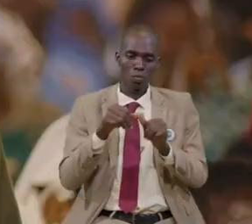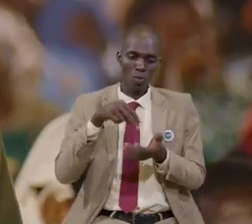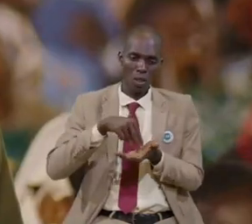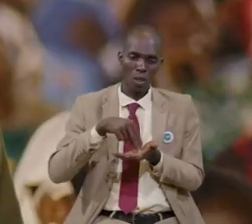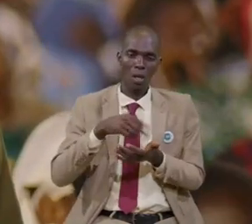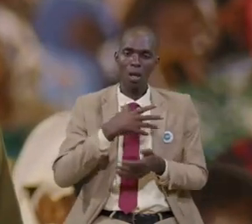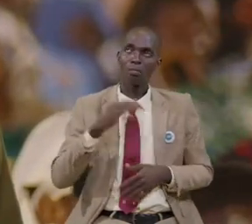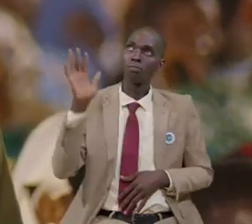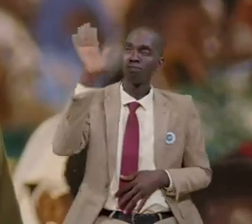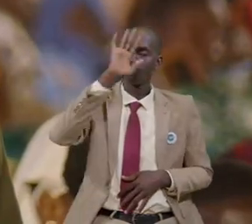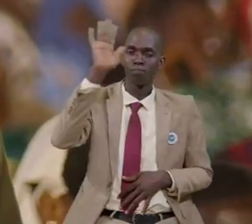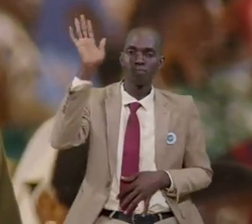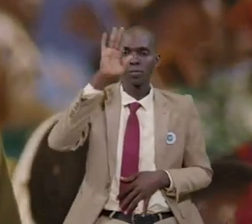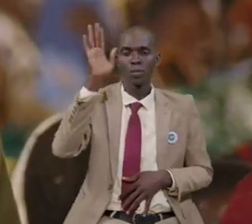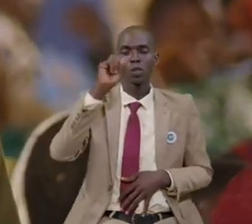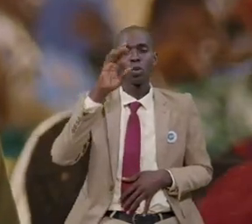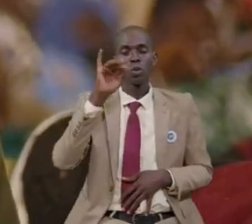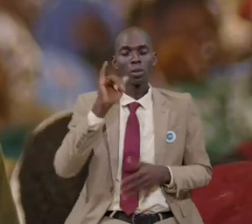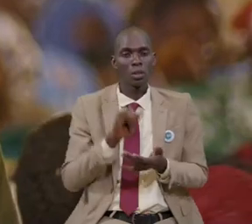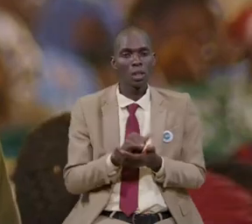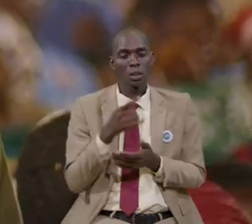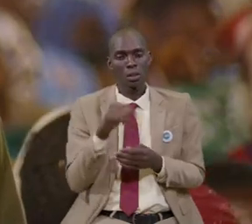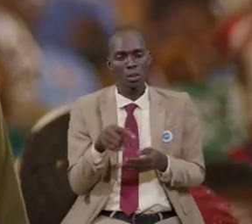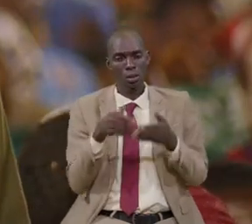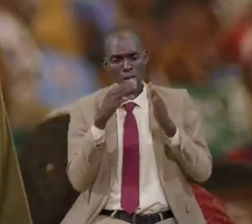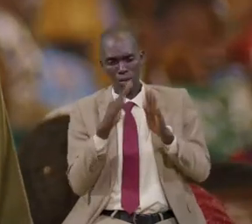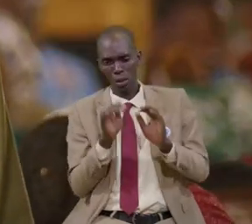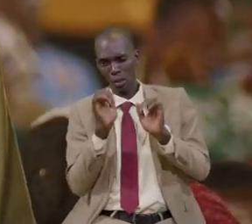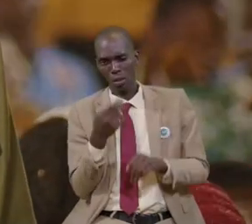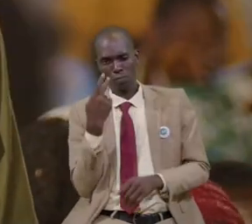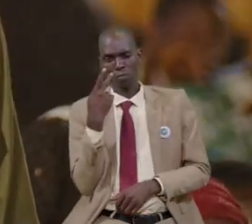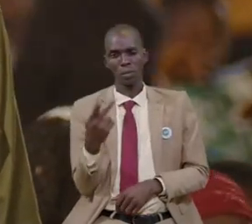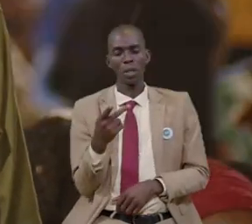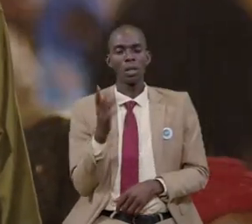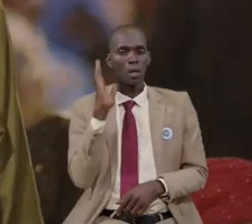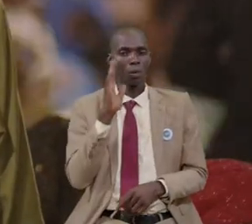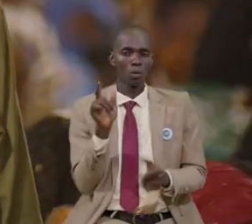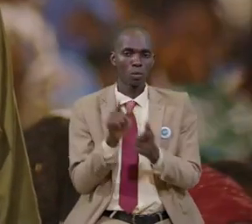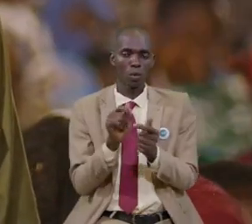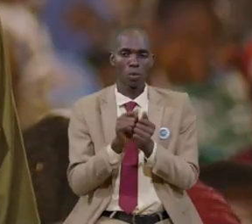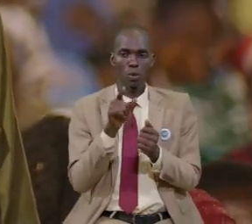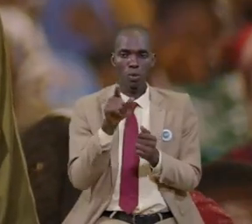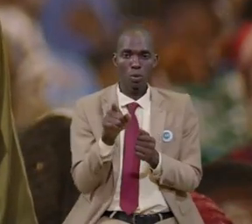Si vous avez donné votre vie à Christ, c'est qu'il n'y a personne qui